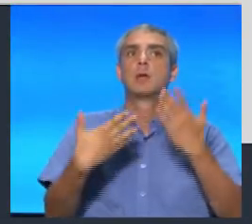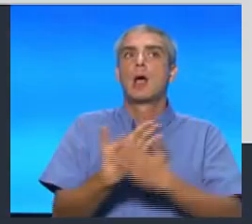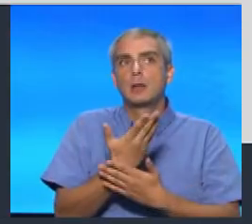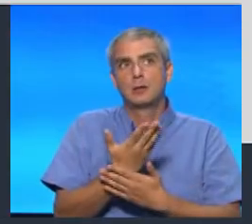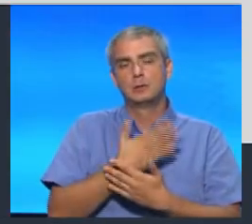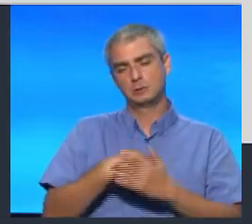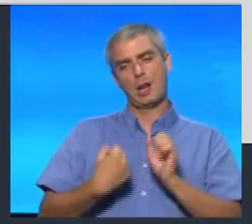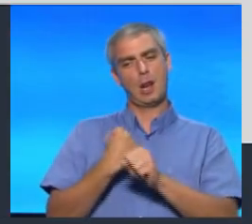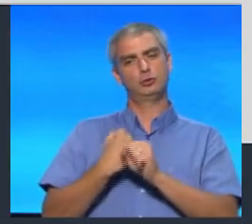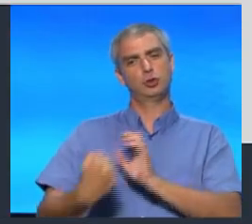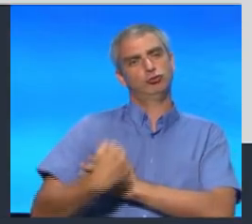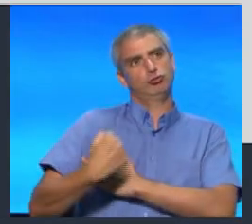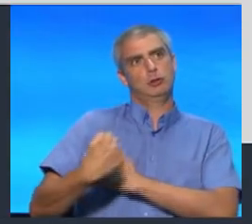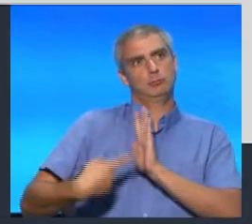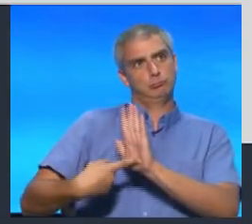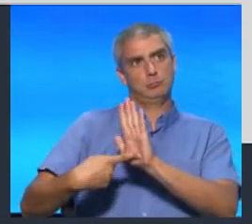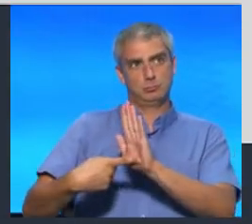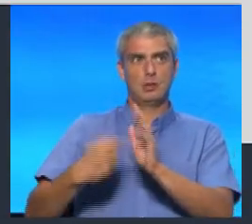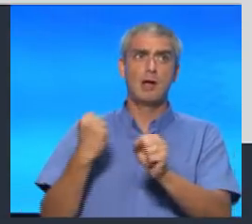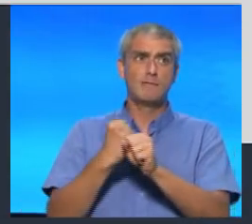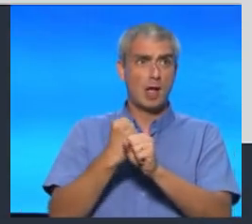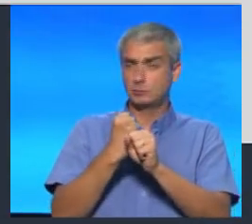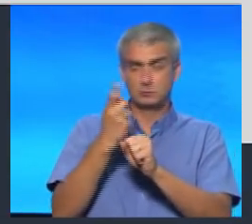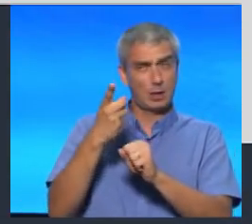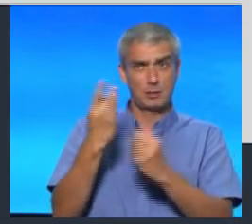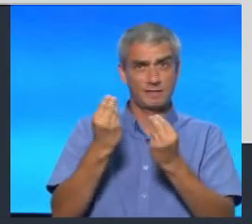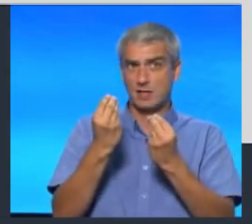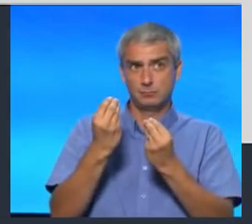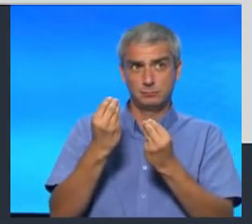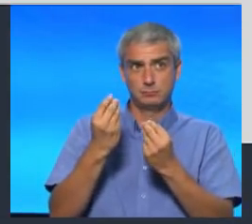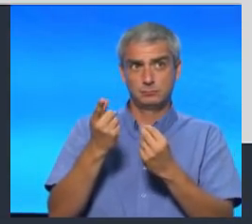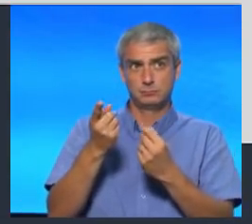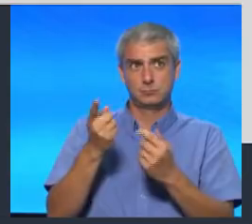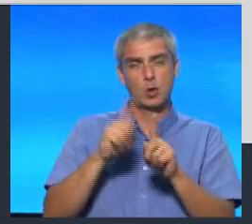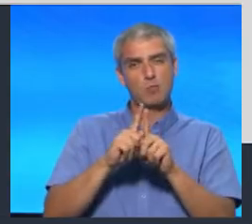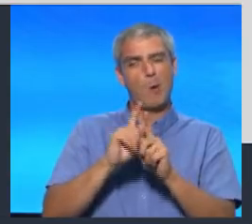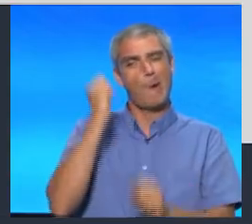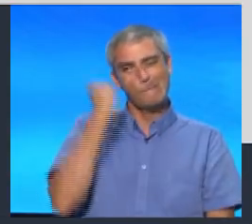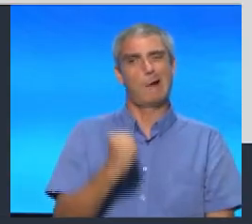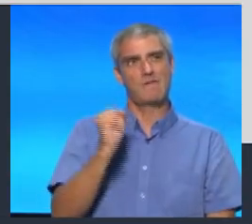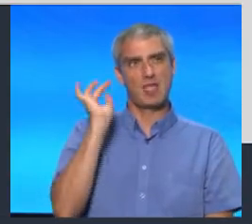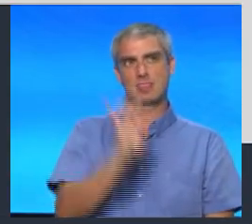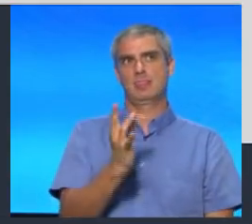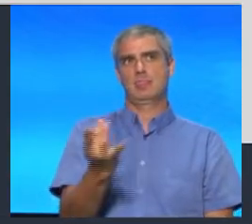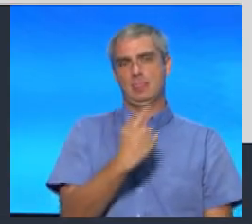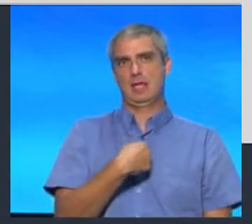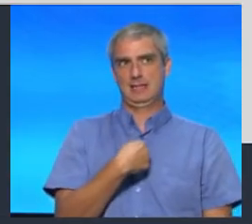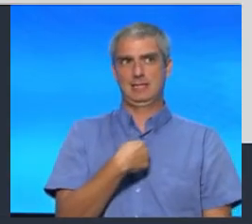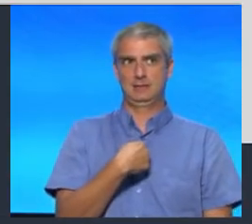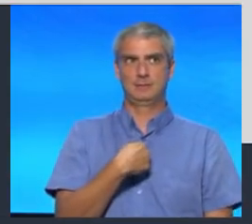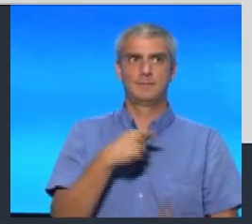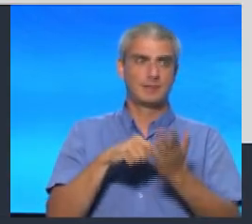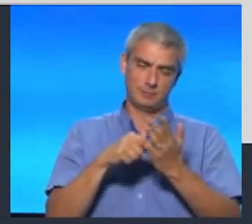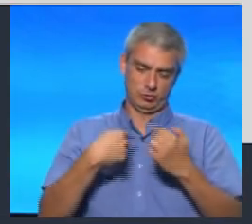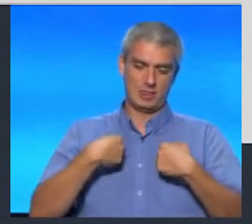כן. שרצה לעשות שרירים והלך, עשה דברים במעשה שבפרינציפ אליי, כאילו בגלל שאני